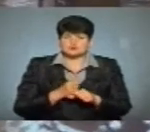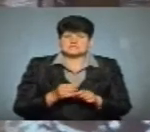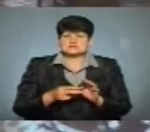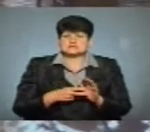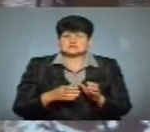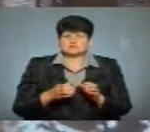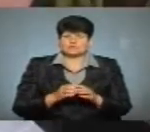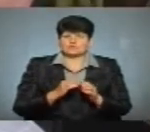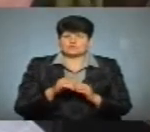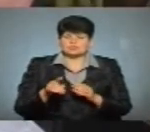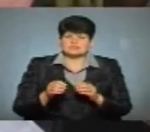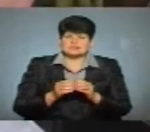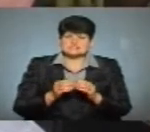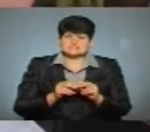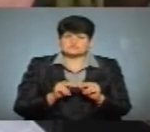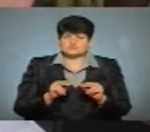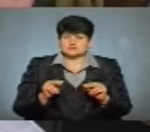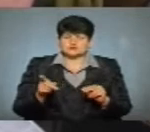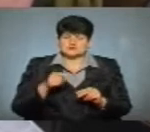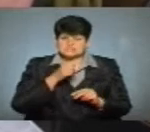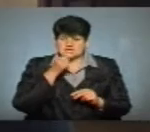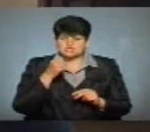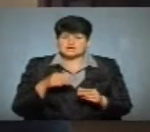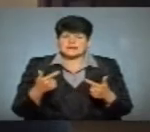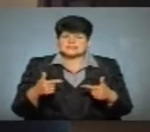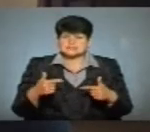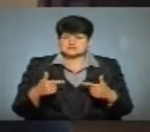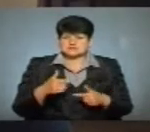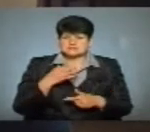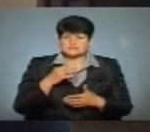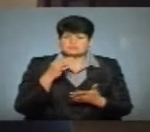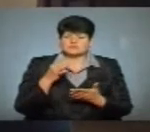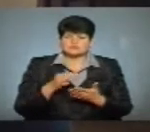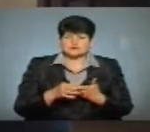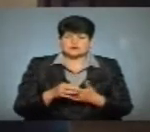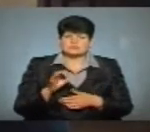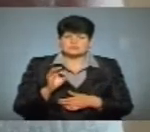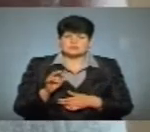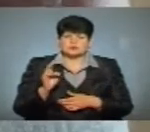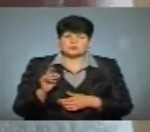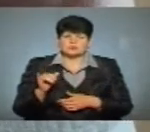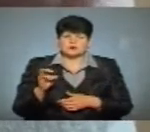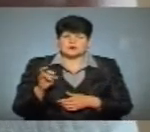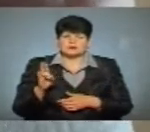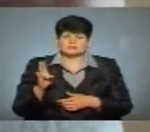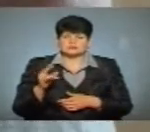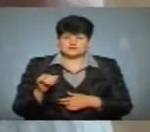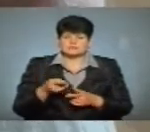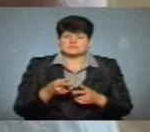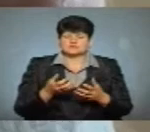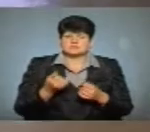У кожній з них 10 вчителів та один старший екзаменатор, розповіла відповідальна за пункт перевірки Оксана Колянда. За її словами,